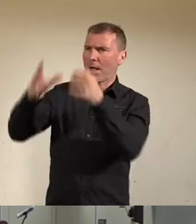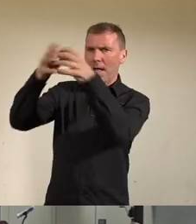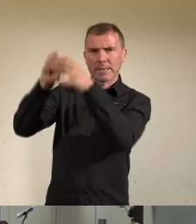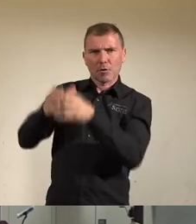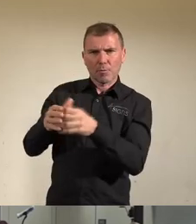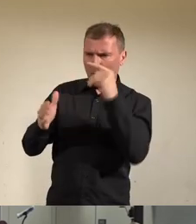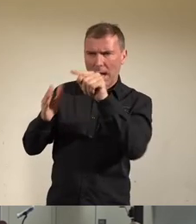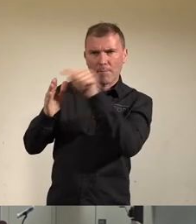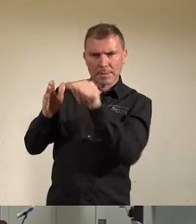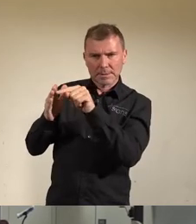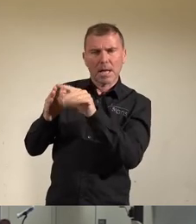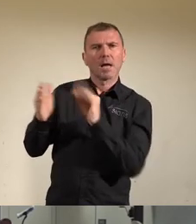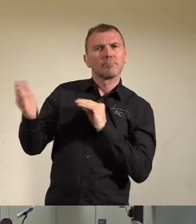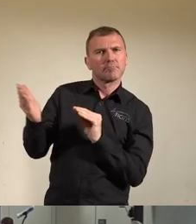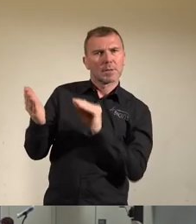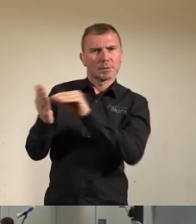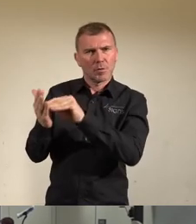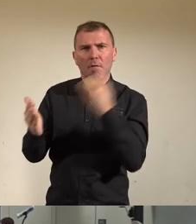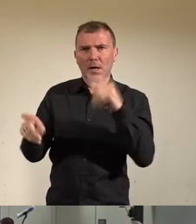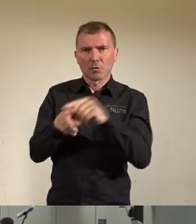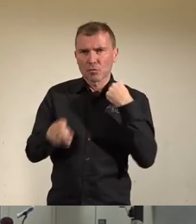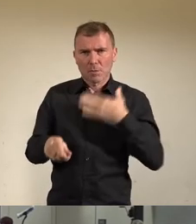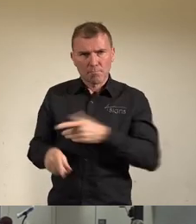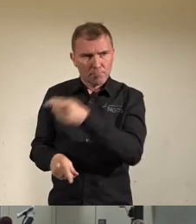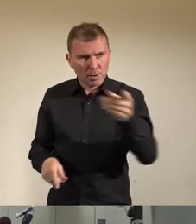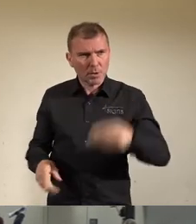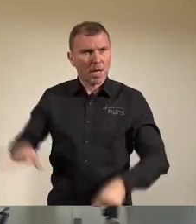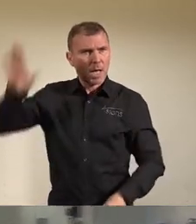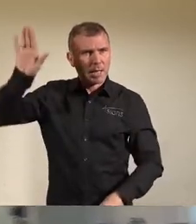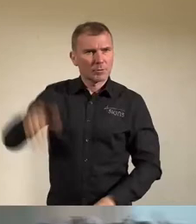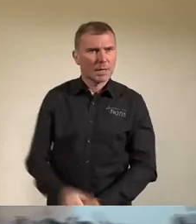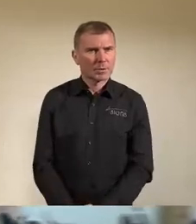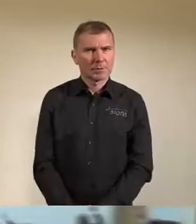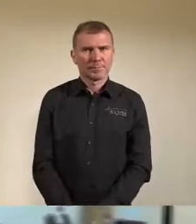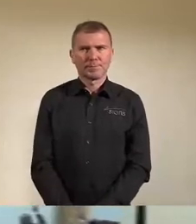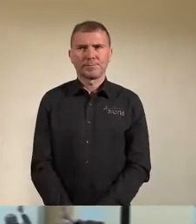in der Auflistung mit erscheint. Wer dem so zustimmen möchte, den bitte ich um Stimmzeichen.